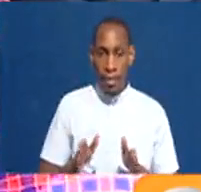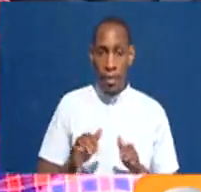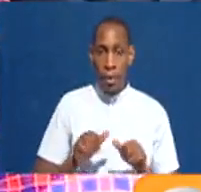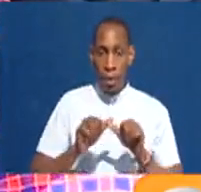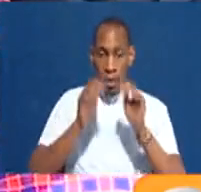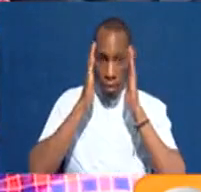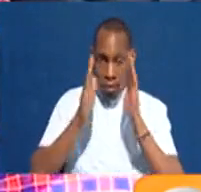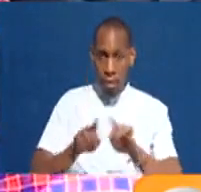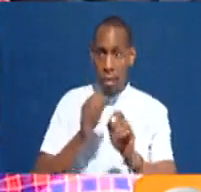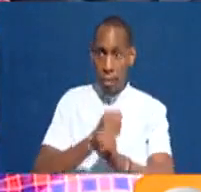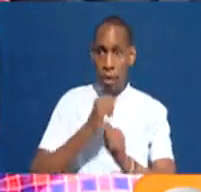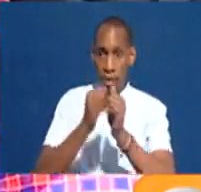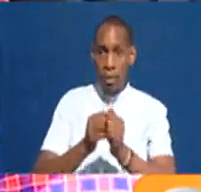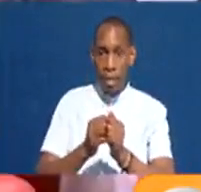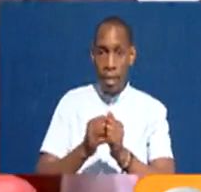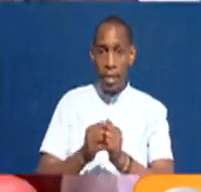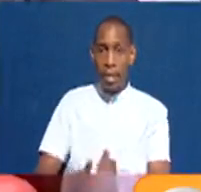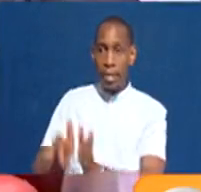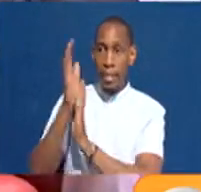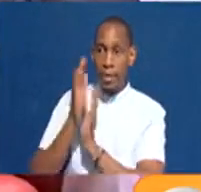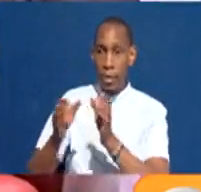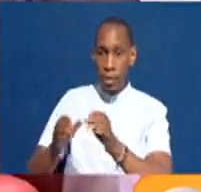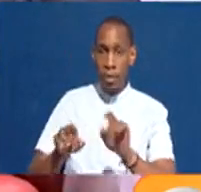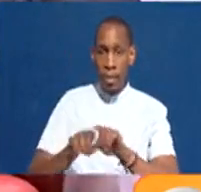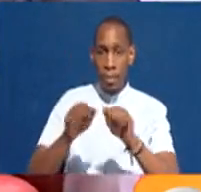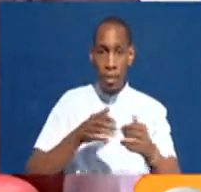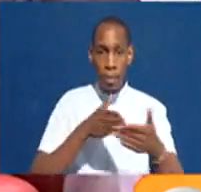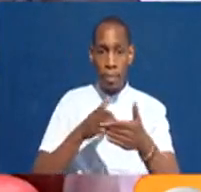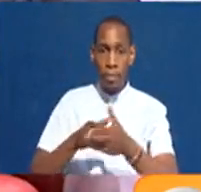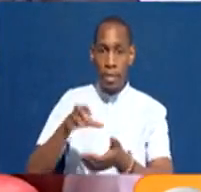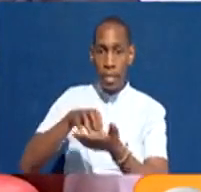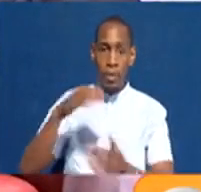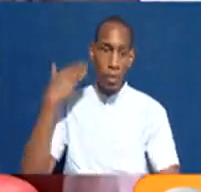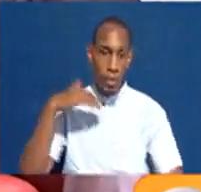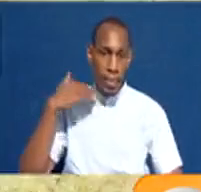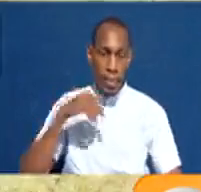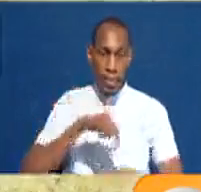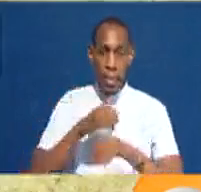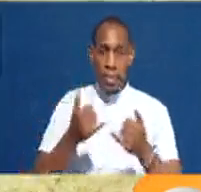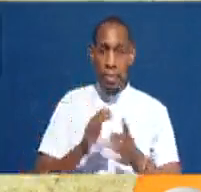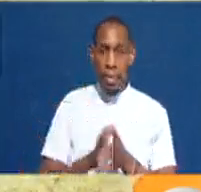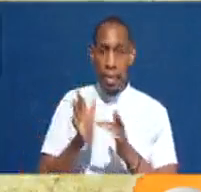macho na kushirikiana na vyombo vya usalama ili kuzuia visa vya uhalifu msimu